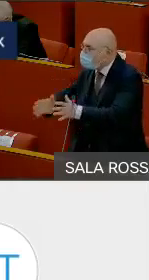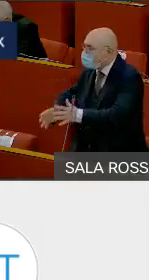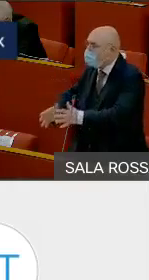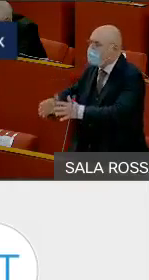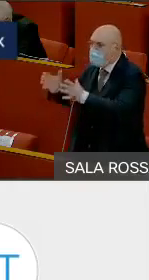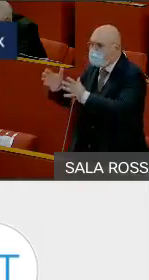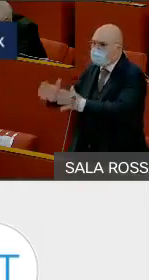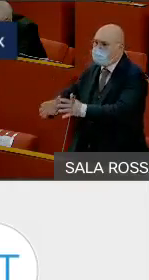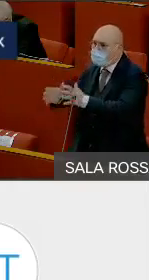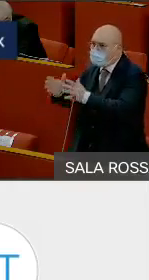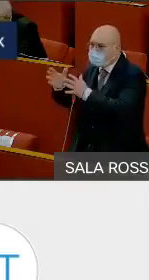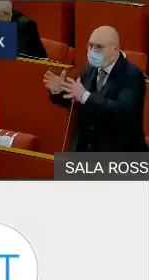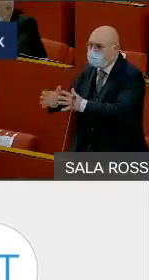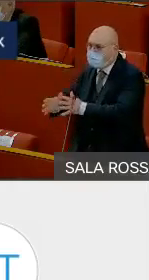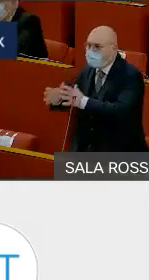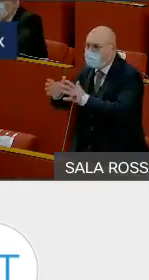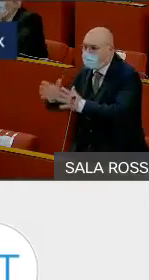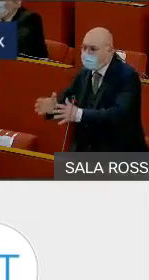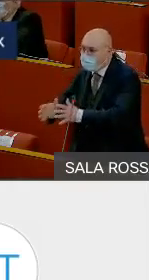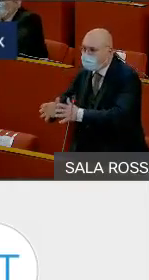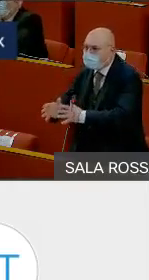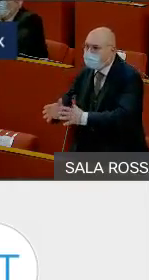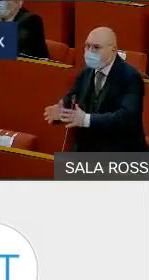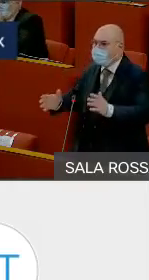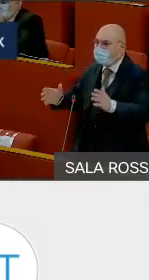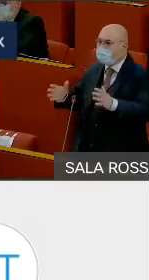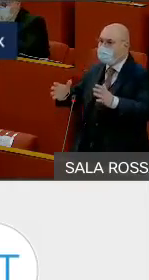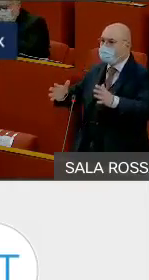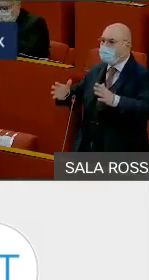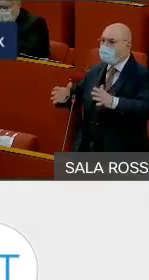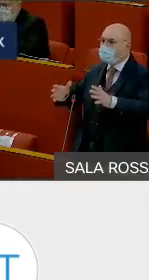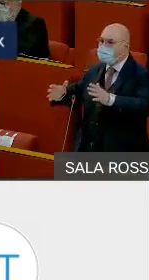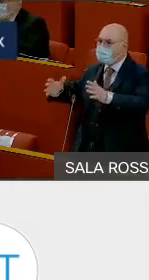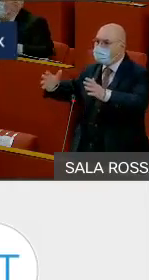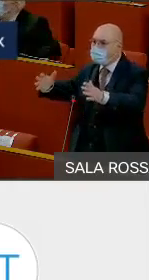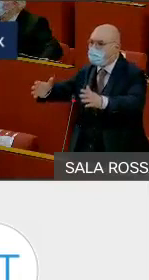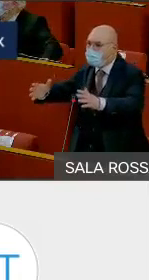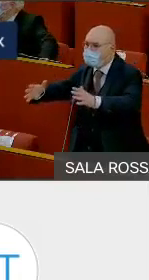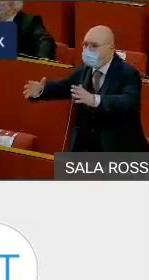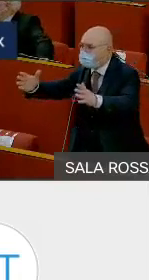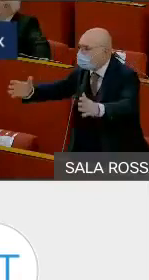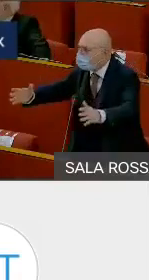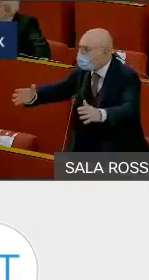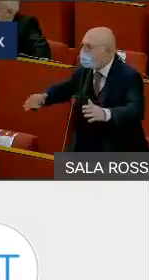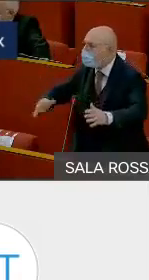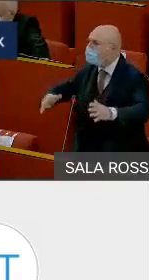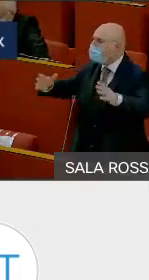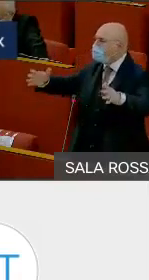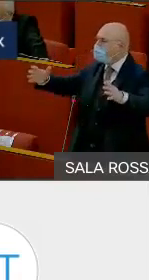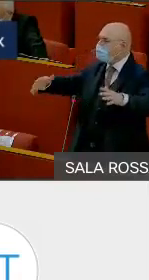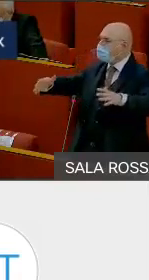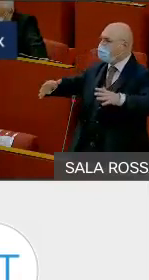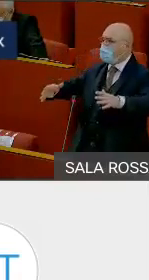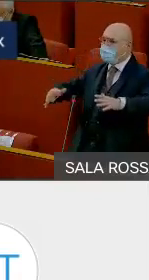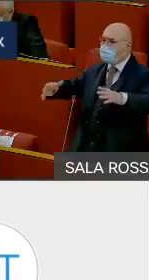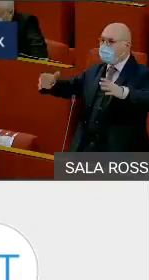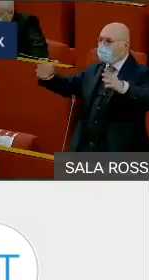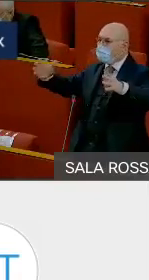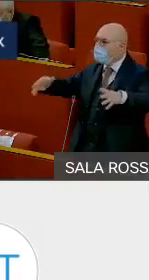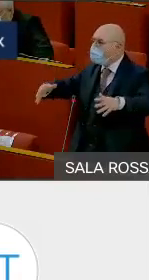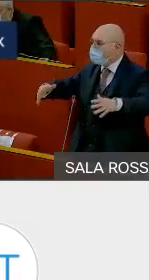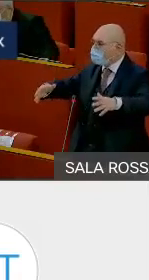pagare ogni qualvolta si fa una variante di questo tipo quindi per il 63 su 66 mila metri quadrati